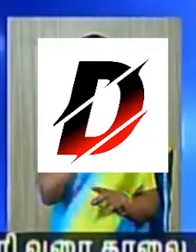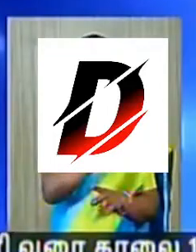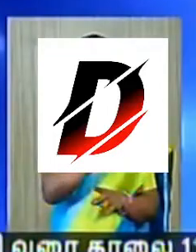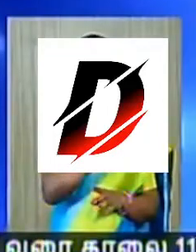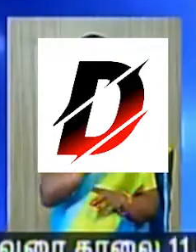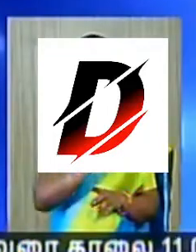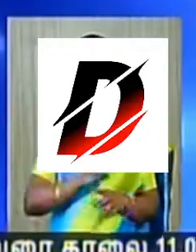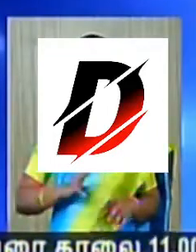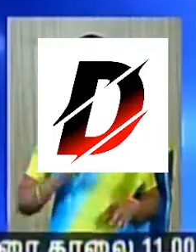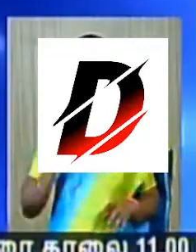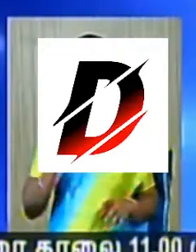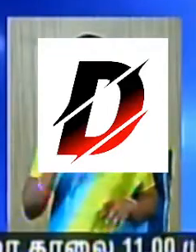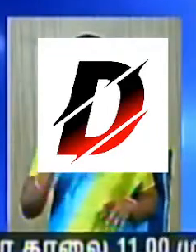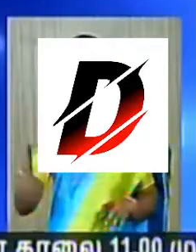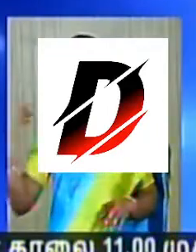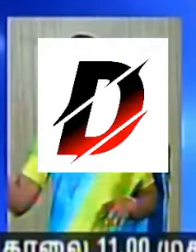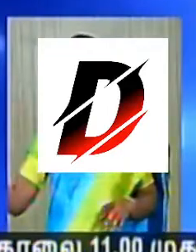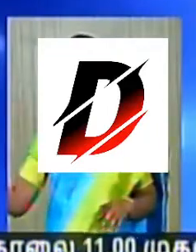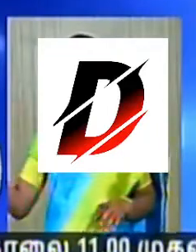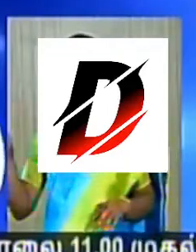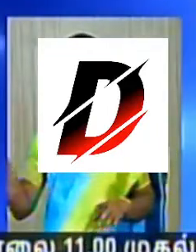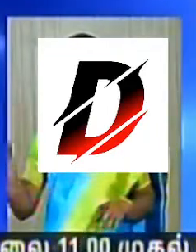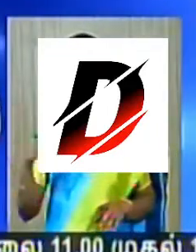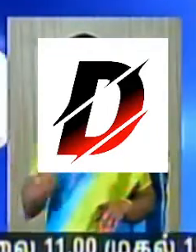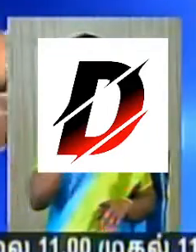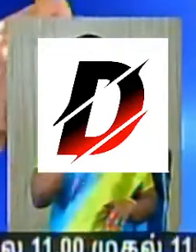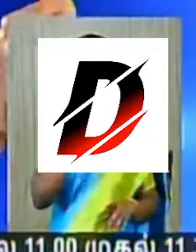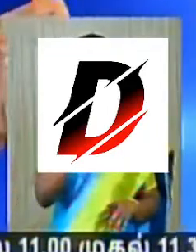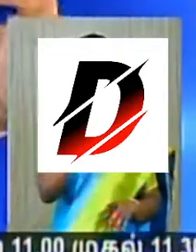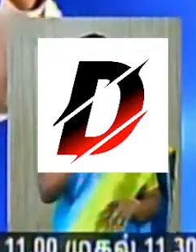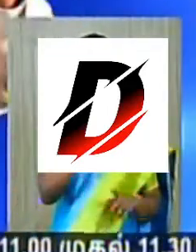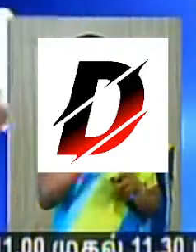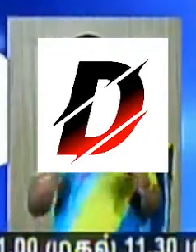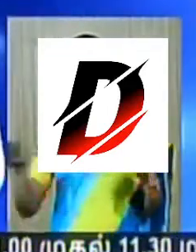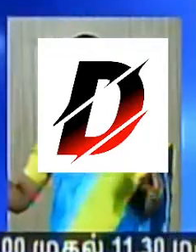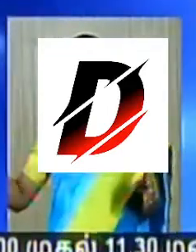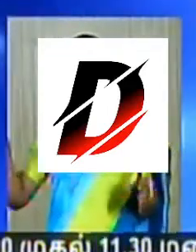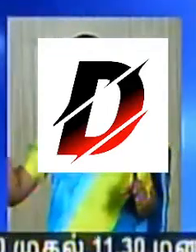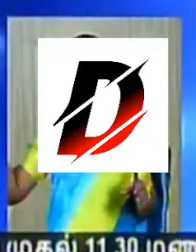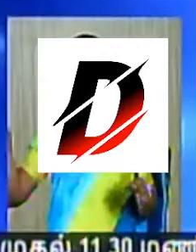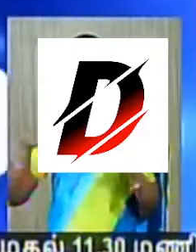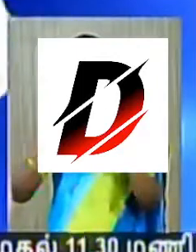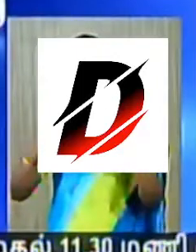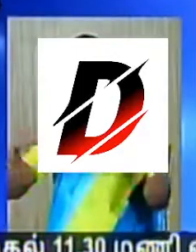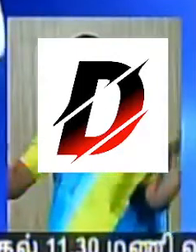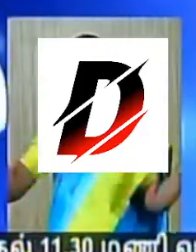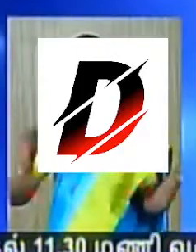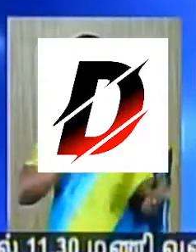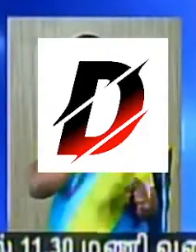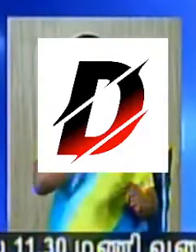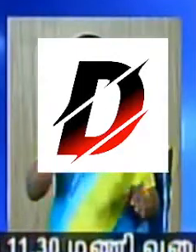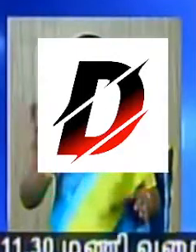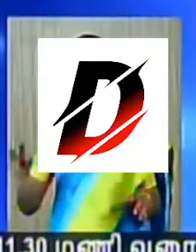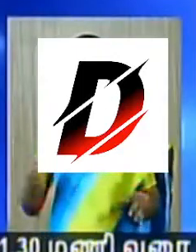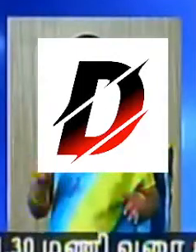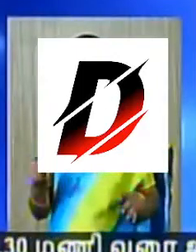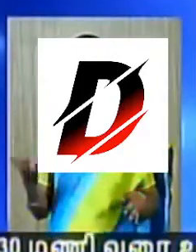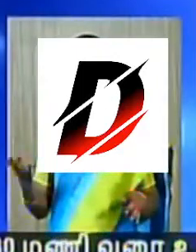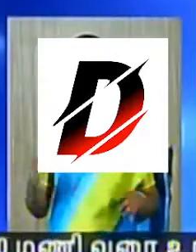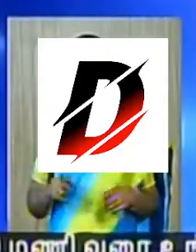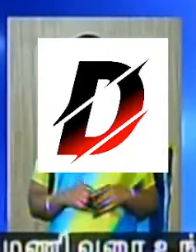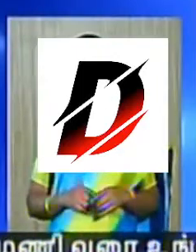நம்பர் என்ன, 4. அப்போ -4 and +4 வரைக்கும் எல்லா நம்பரும் எக்ஸுக்கு மதிப்புலாம் எடுத்தாச்சு. அப்போது முதல்